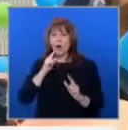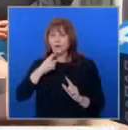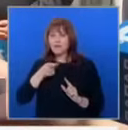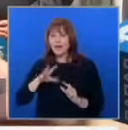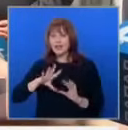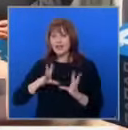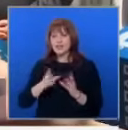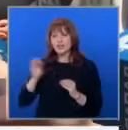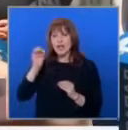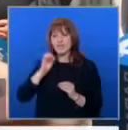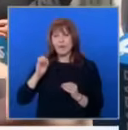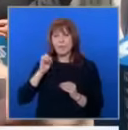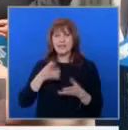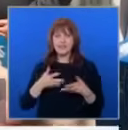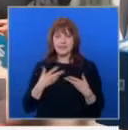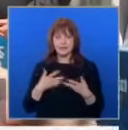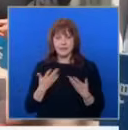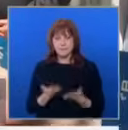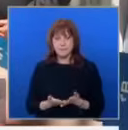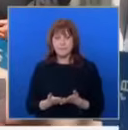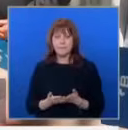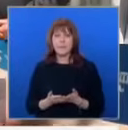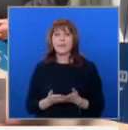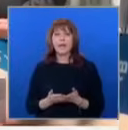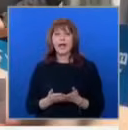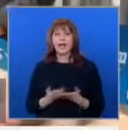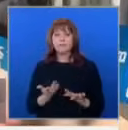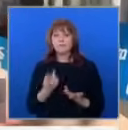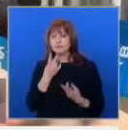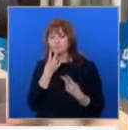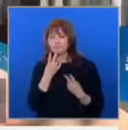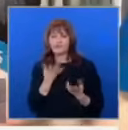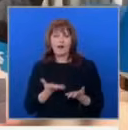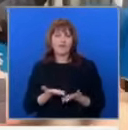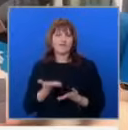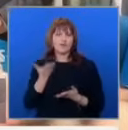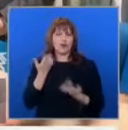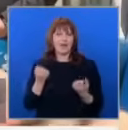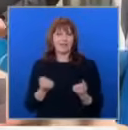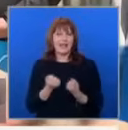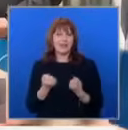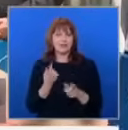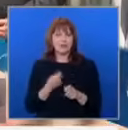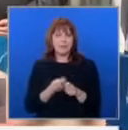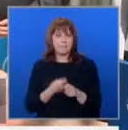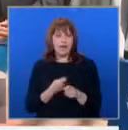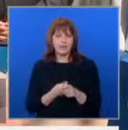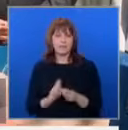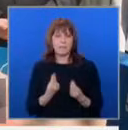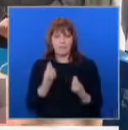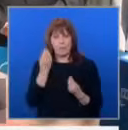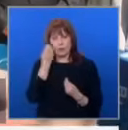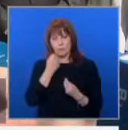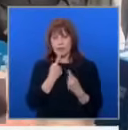европейски изисквания. Комитета на министрите при Съвета на Европа оцени високо дейностите, които се извършват по подобряване условията